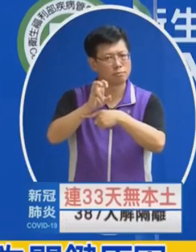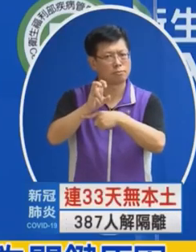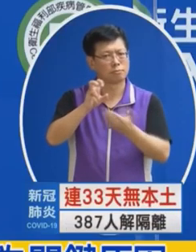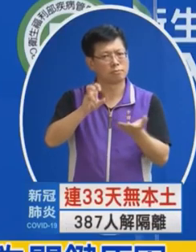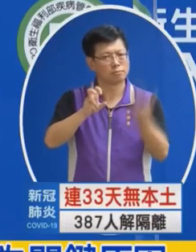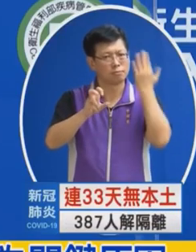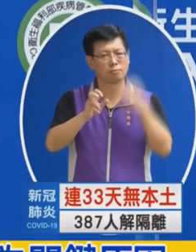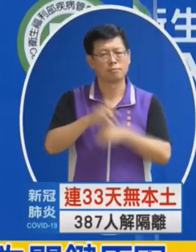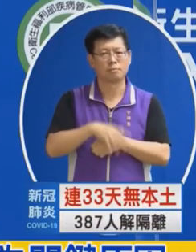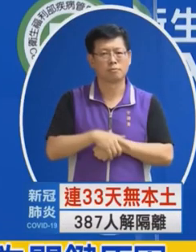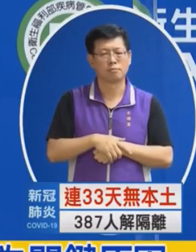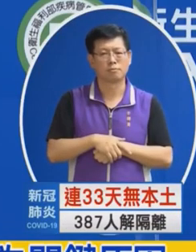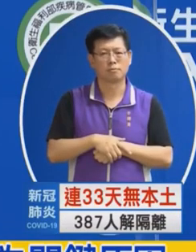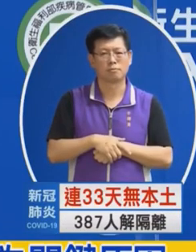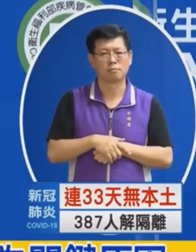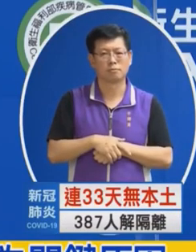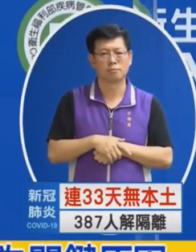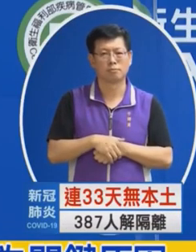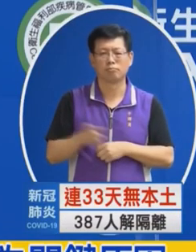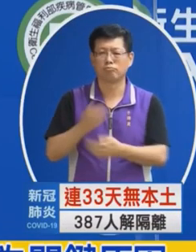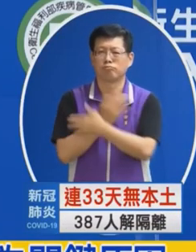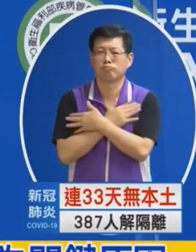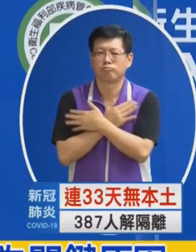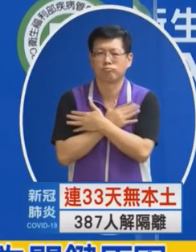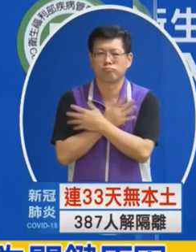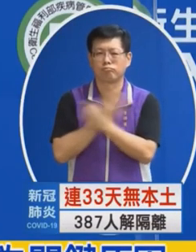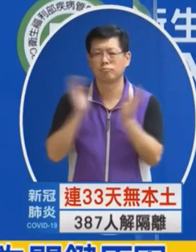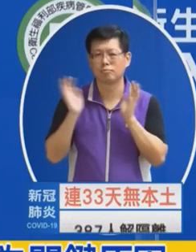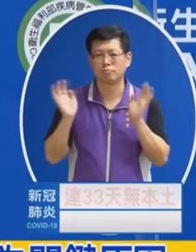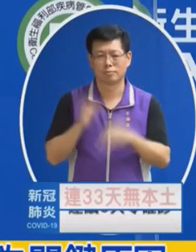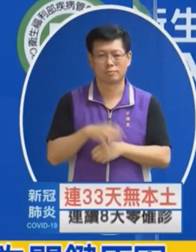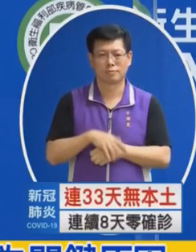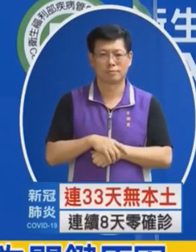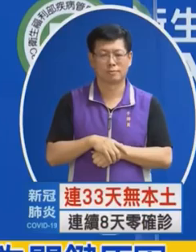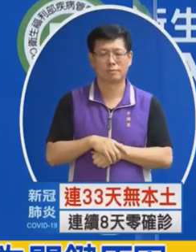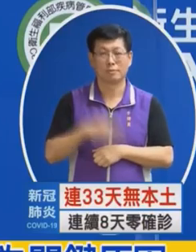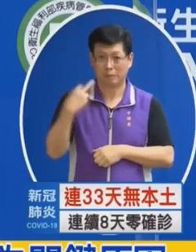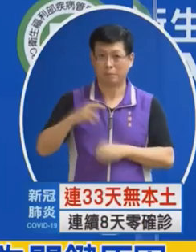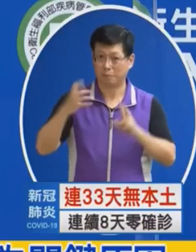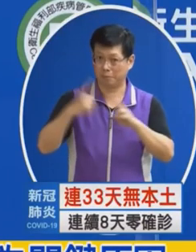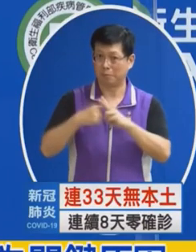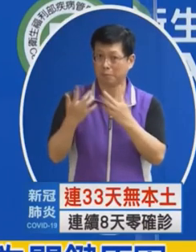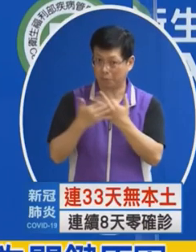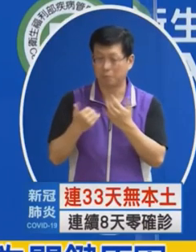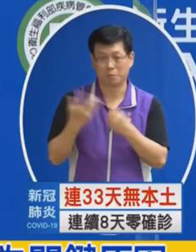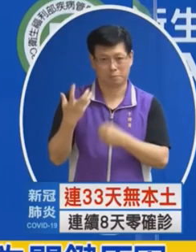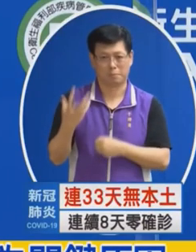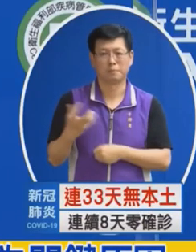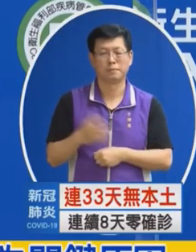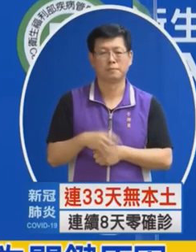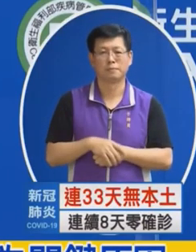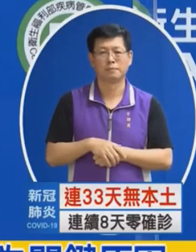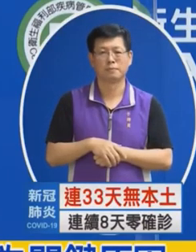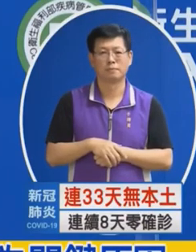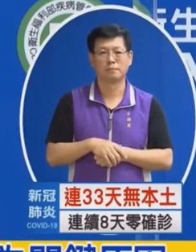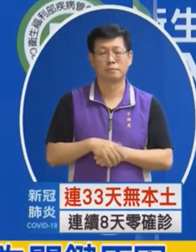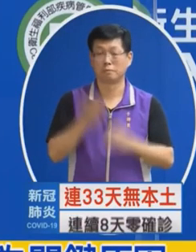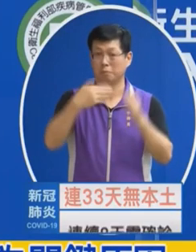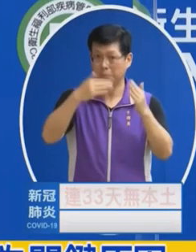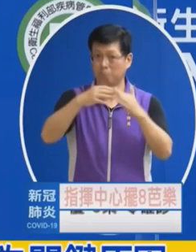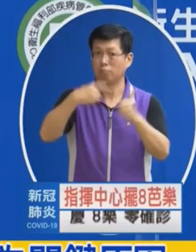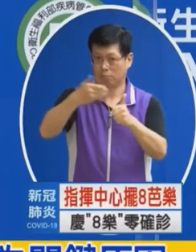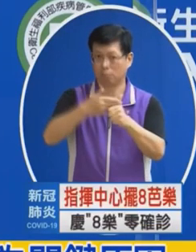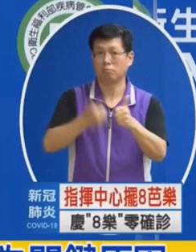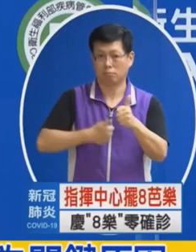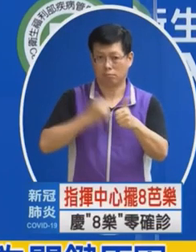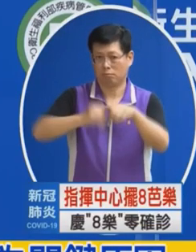以上吧，都是幼稚园的小朋友，跟小学生最多了。好，那学校的